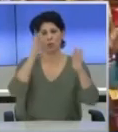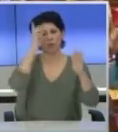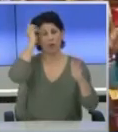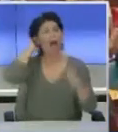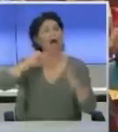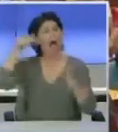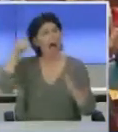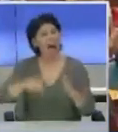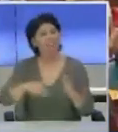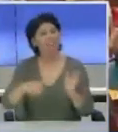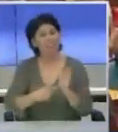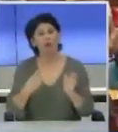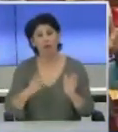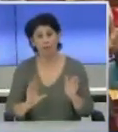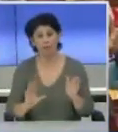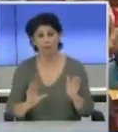Και